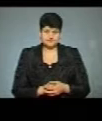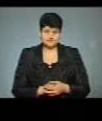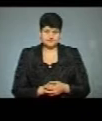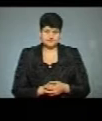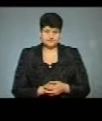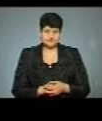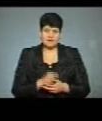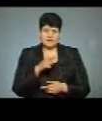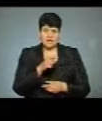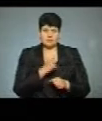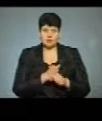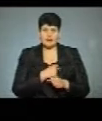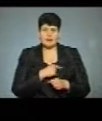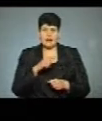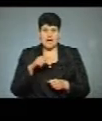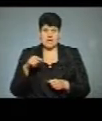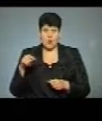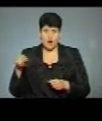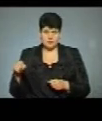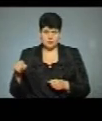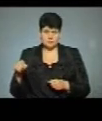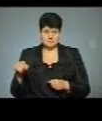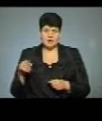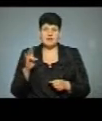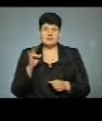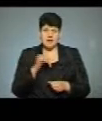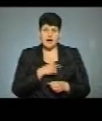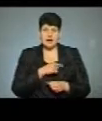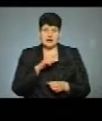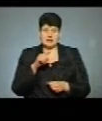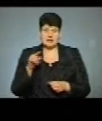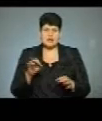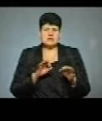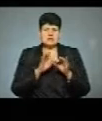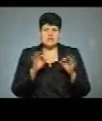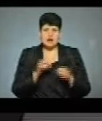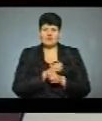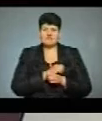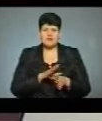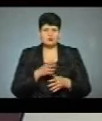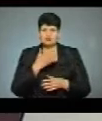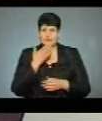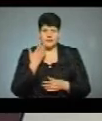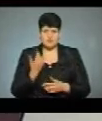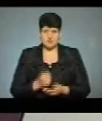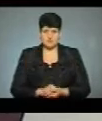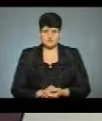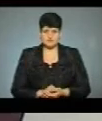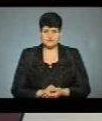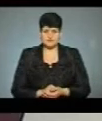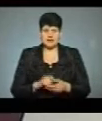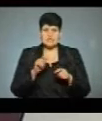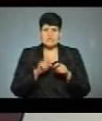там зробили кардіограму. На кардіограмі ніякого інфаркту немає.